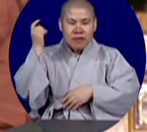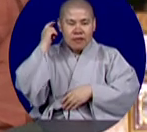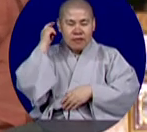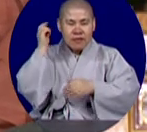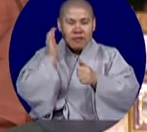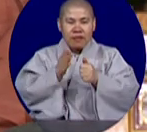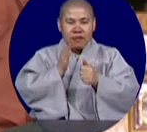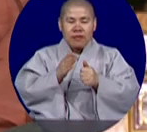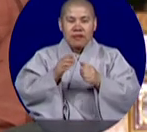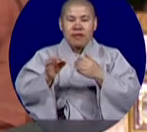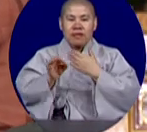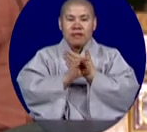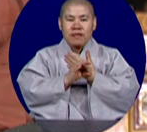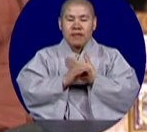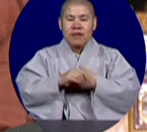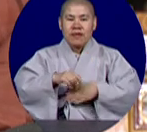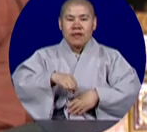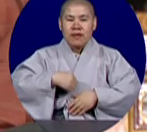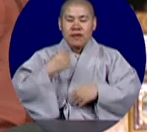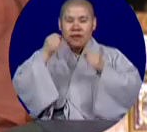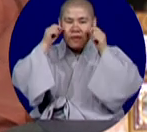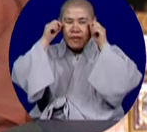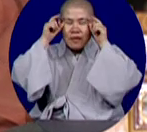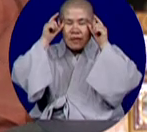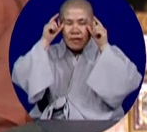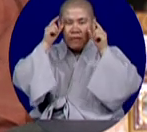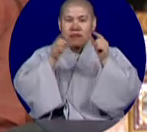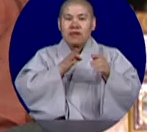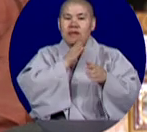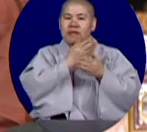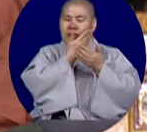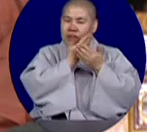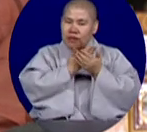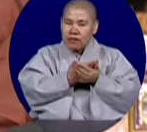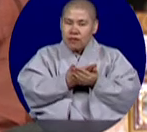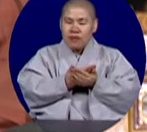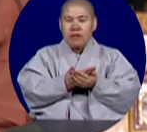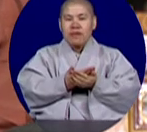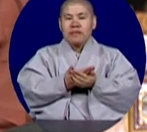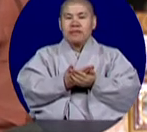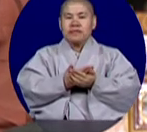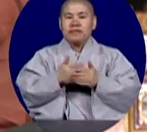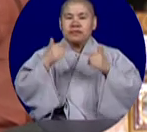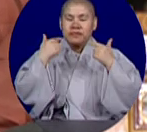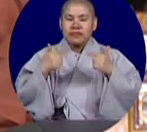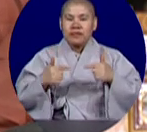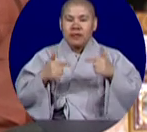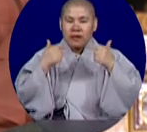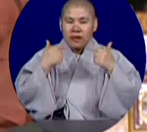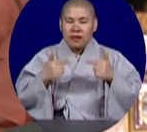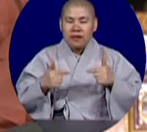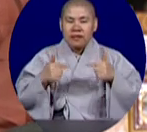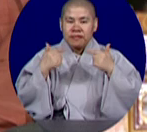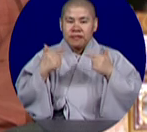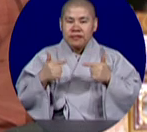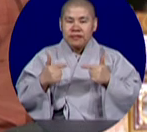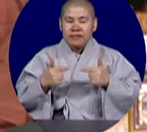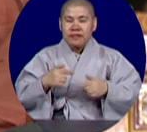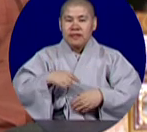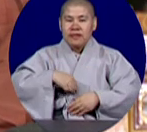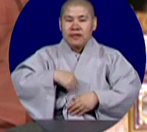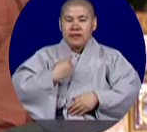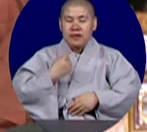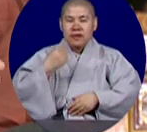자기 깨달음에 그렇게 중요할 수가 없습니다. 그래서 항상 간절하는 게